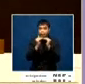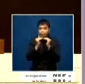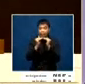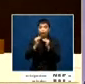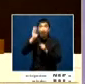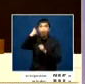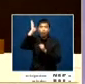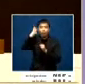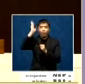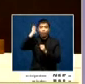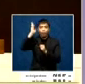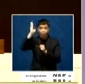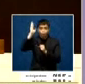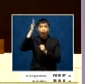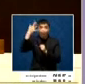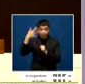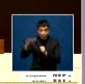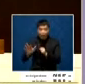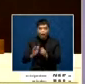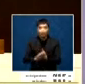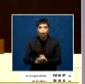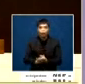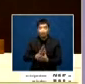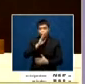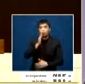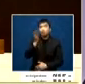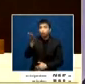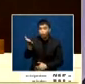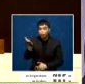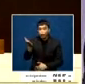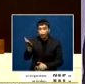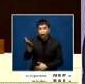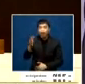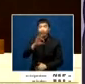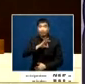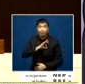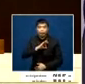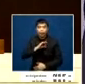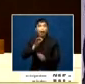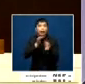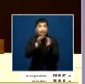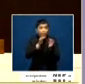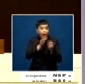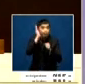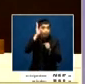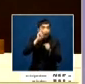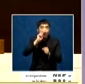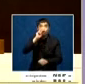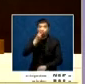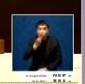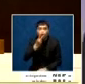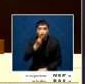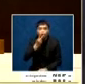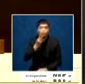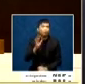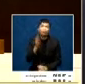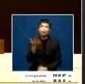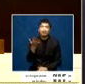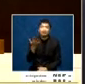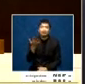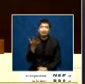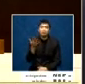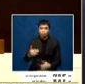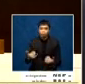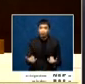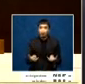ไว้สิก็แปลว่ามันสั่งสวไม่ได้ไงแปลว่ามันมีโอกาสลุ้นวันนี้ ถูกต้อง ใช่ไหมมันใช้เกมกกต. ใช้องค์กรอิสระมาเล่